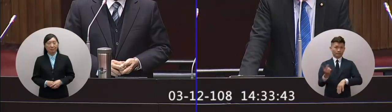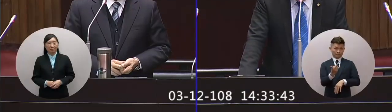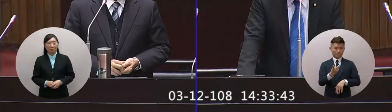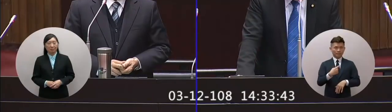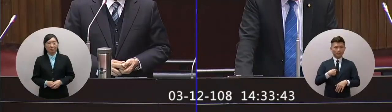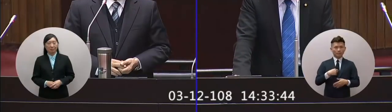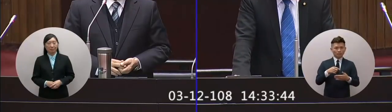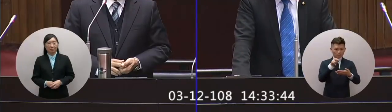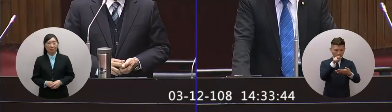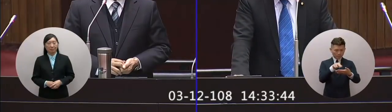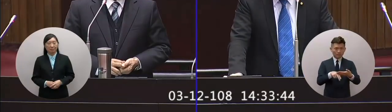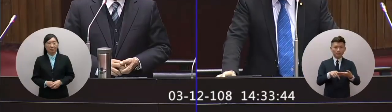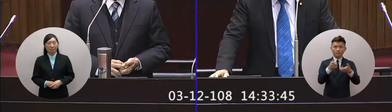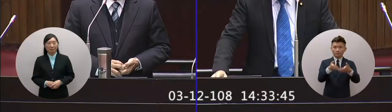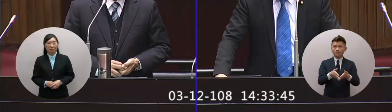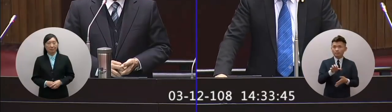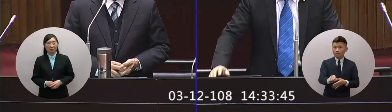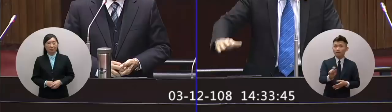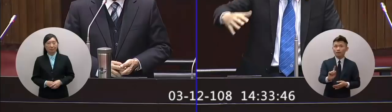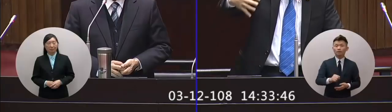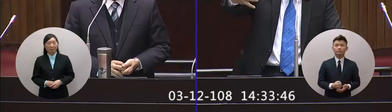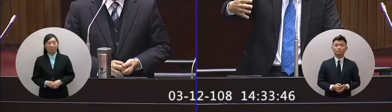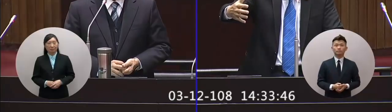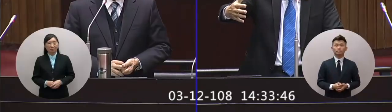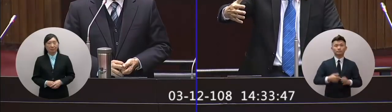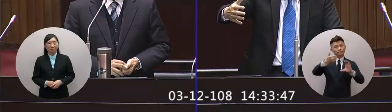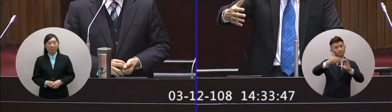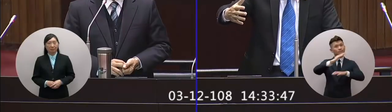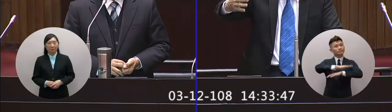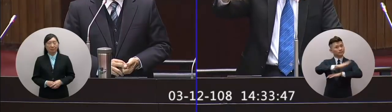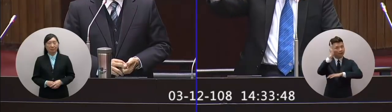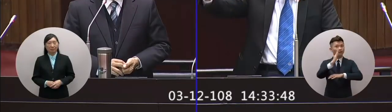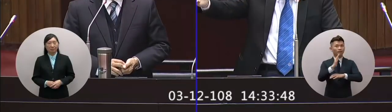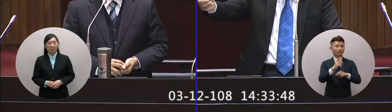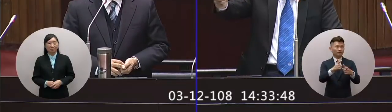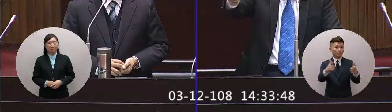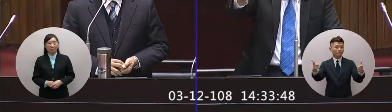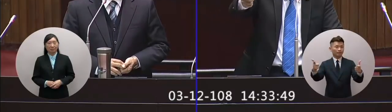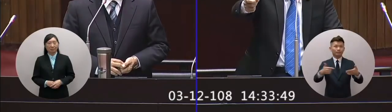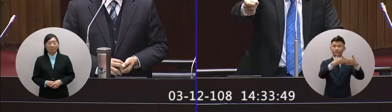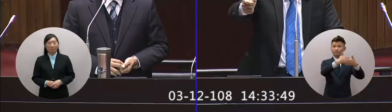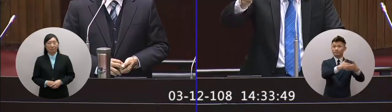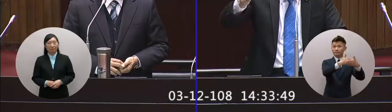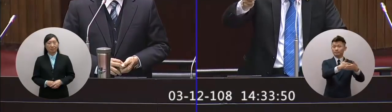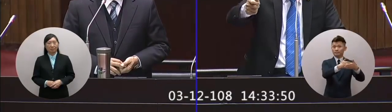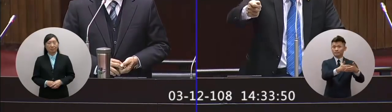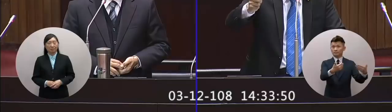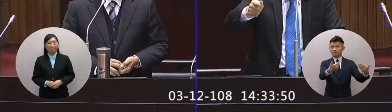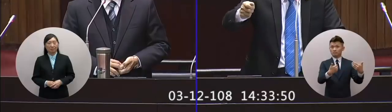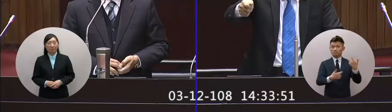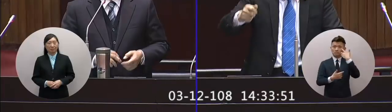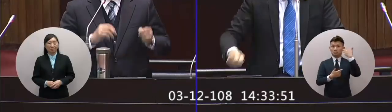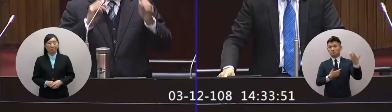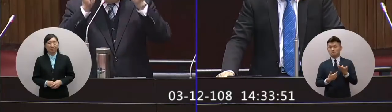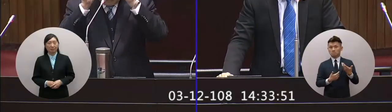物件吼，我看到上个重要的是看做吼，咱足侪媒体现在啊，中国在打我们，在恐吓我